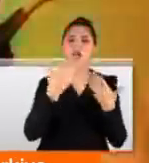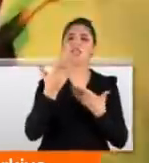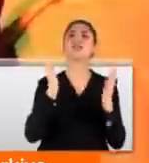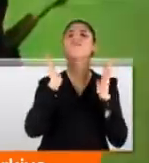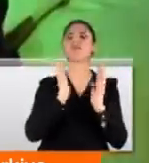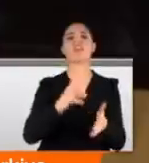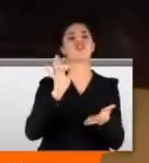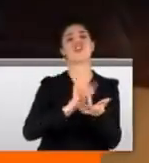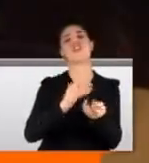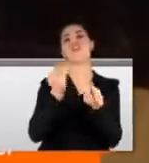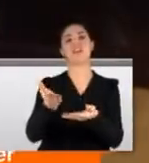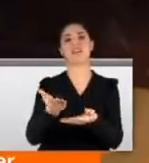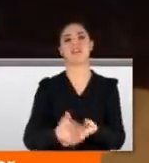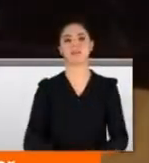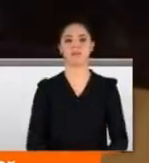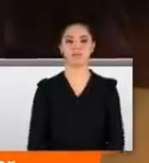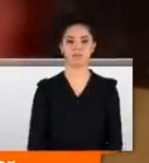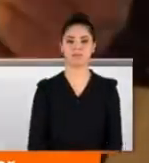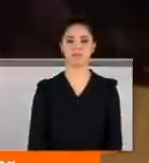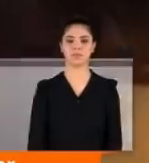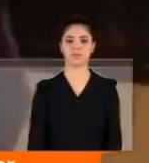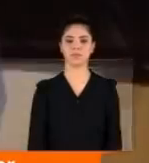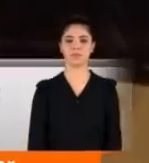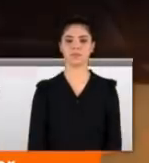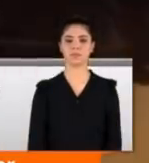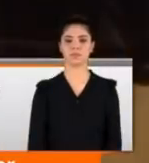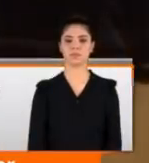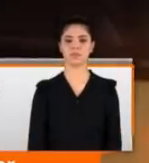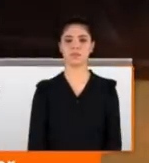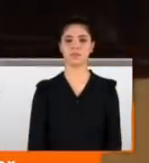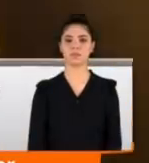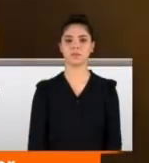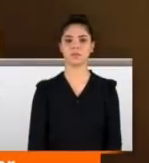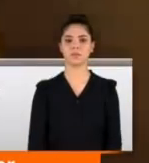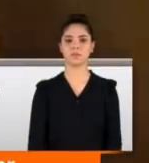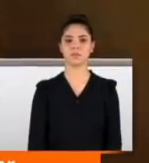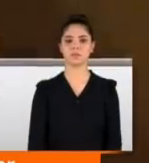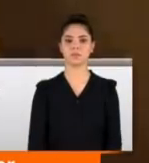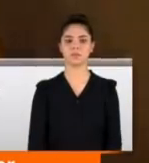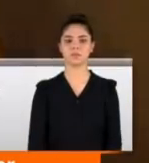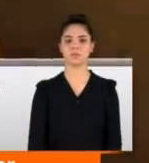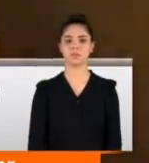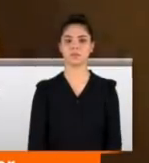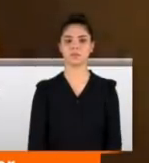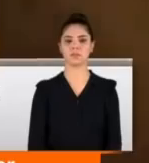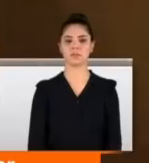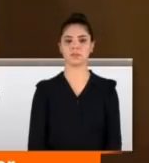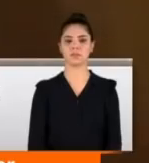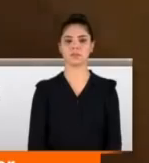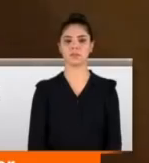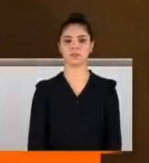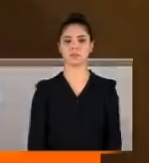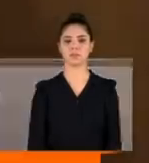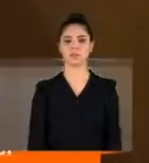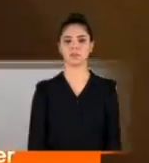cezadan kaçamadılar. Kimliğimi kaybettiğim için onu aramaya gittim. Oradan geliyordum ben de. Abi arabam kaza yaptı. Ankara'dan geliyorum.